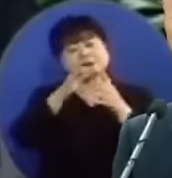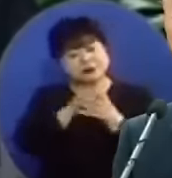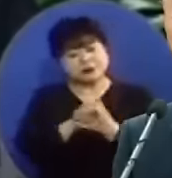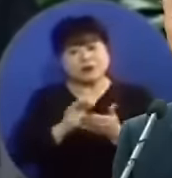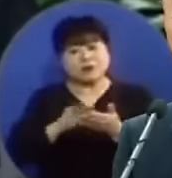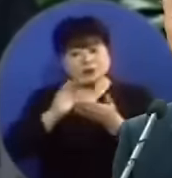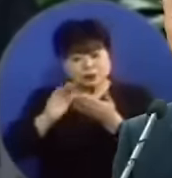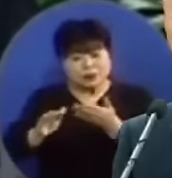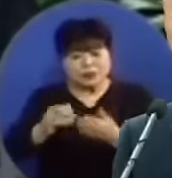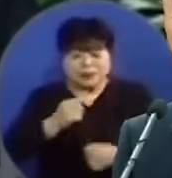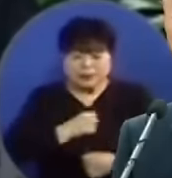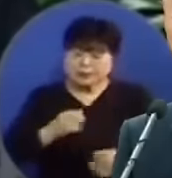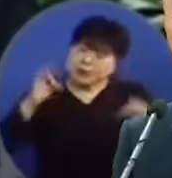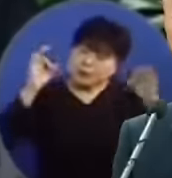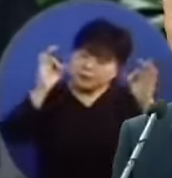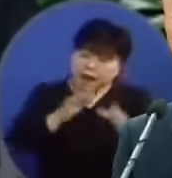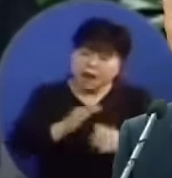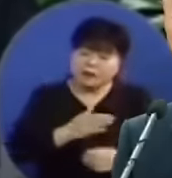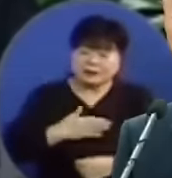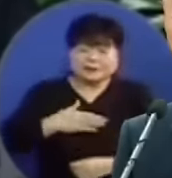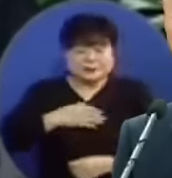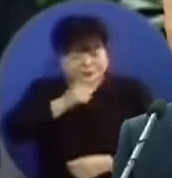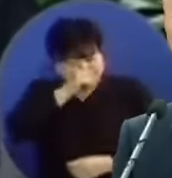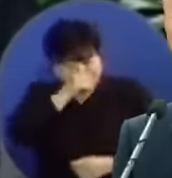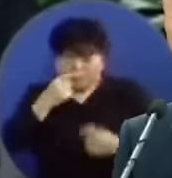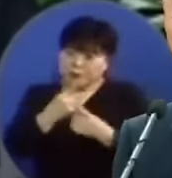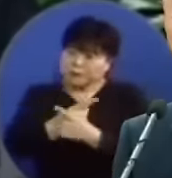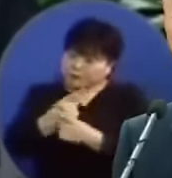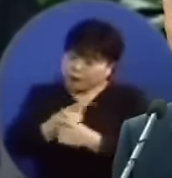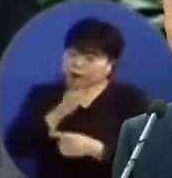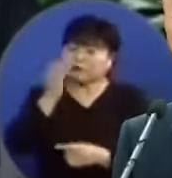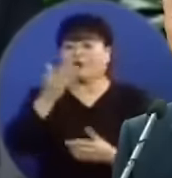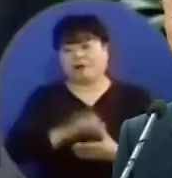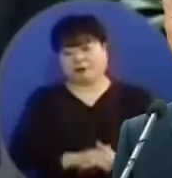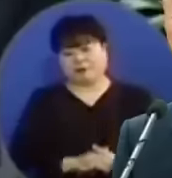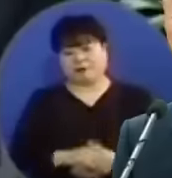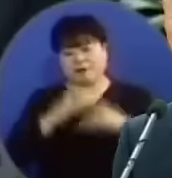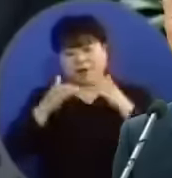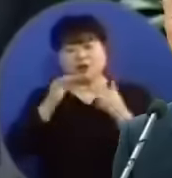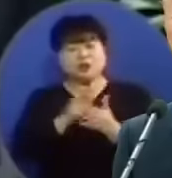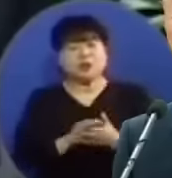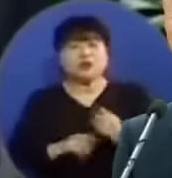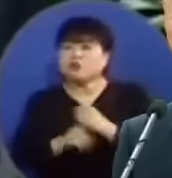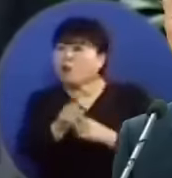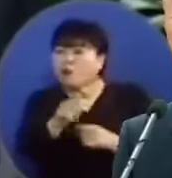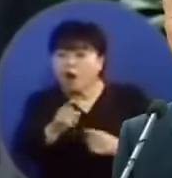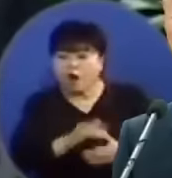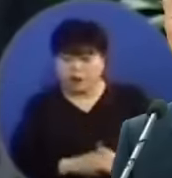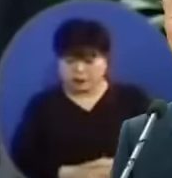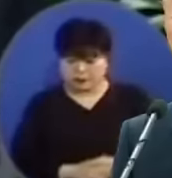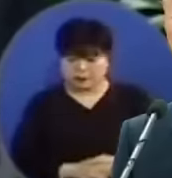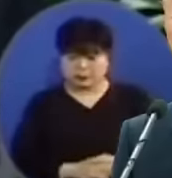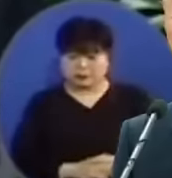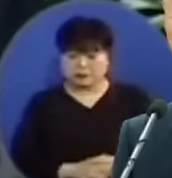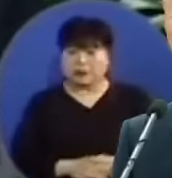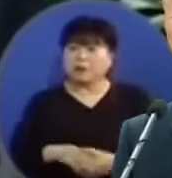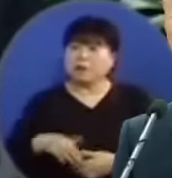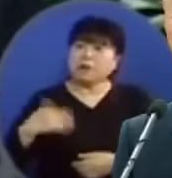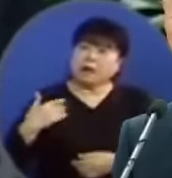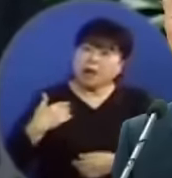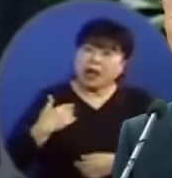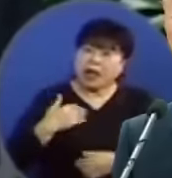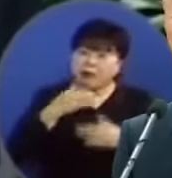나면 답답함이 사라지고 상쾌함이 다가오는 것입니다. 그러므로 방언기도 왜 하냐? 알지도 못한